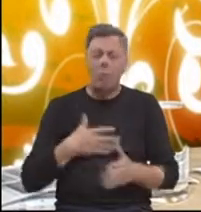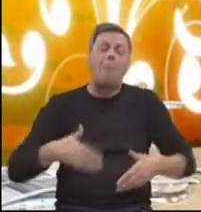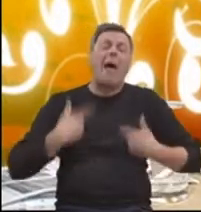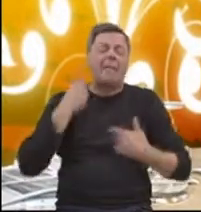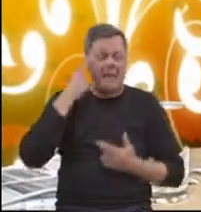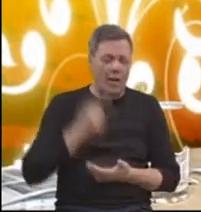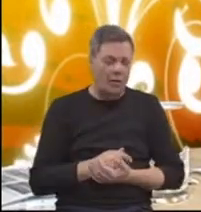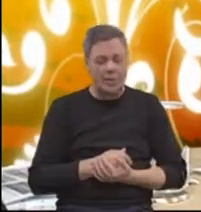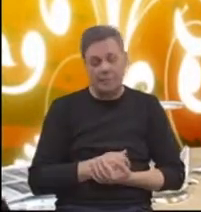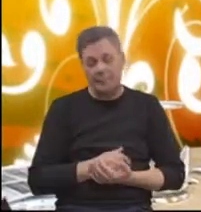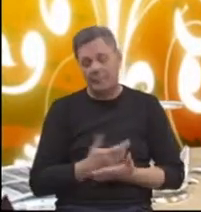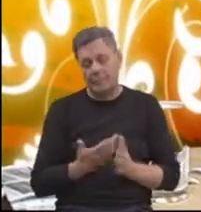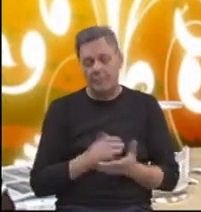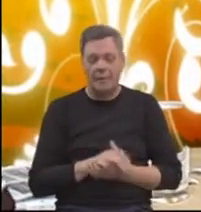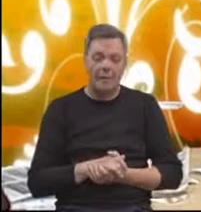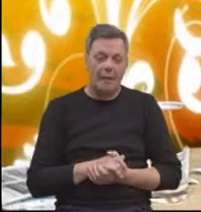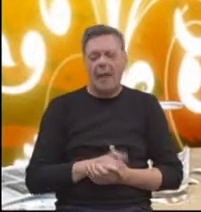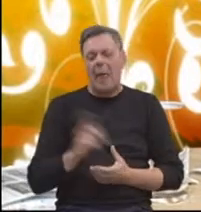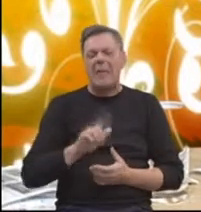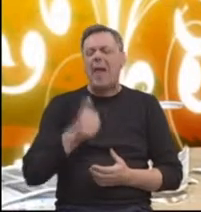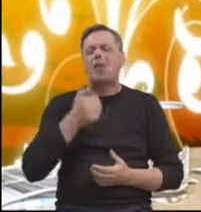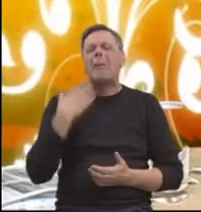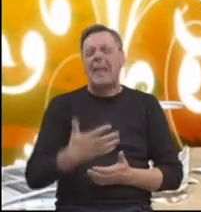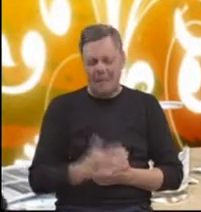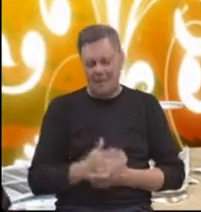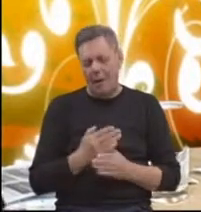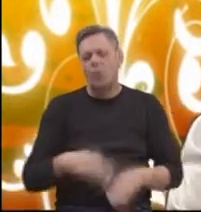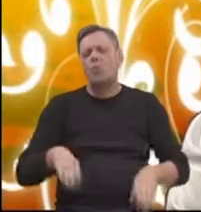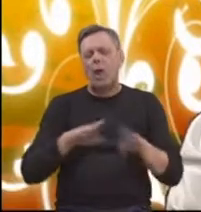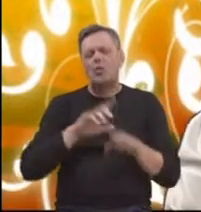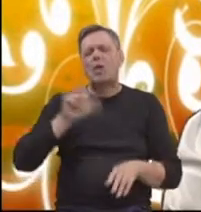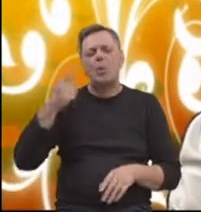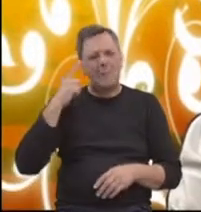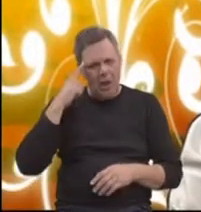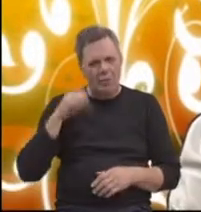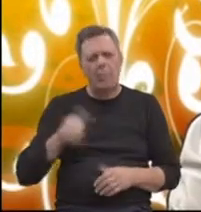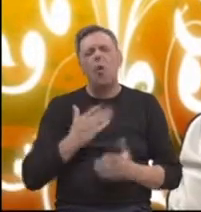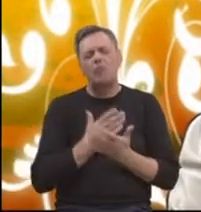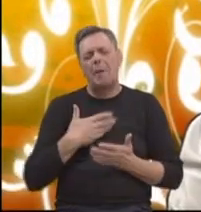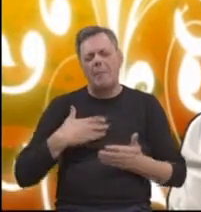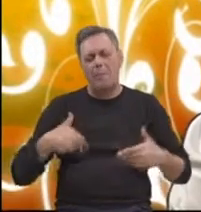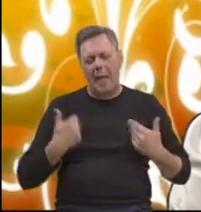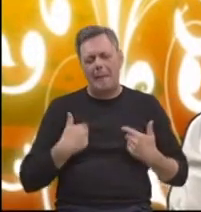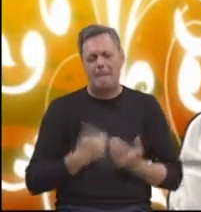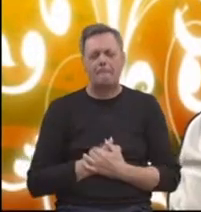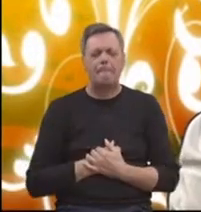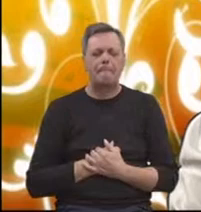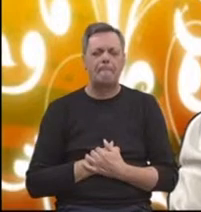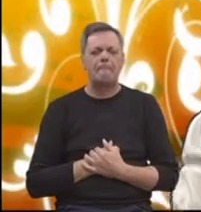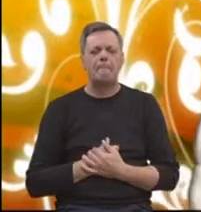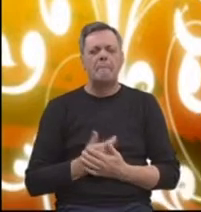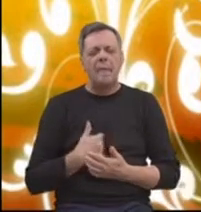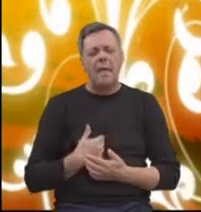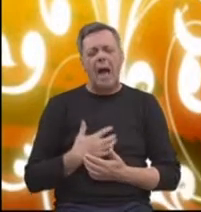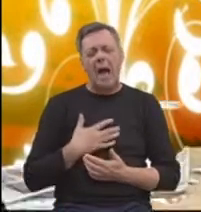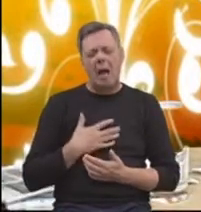bar poznim godinama, mislim da je 150. Negdje 150, ali dobro, uspoređujući sa drugim znanostima, još uvijek smo mladi. Ali ja mislim, ja se sebi usudim